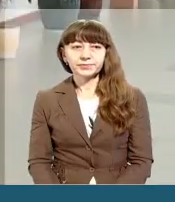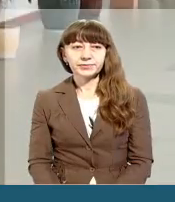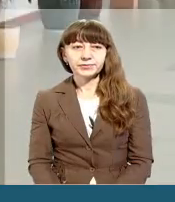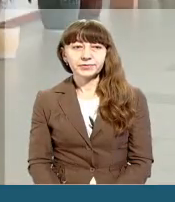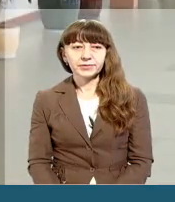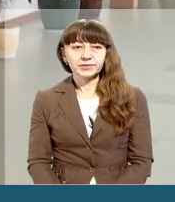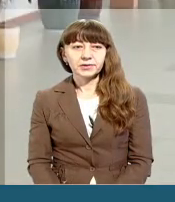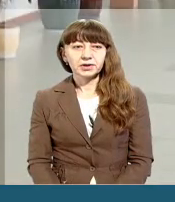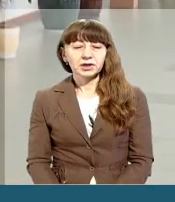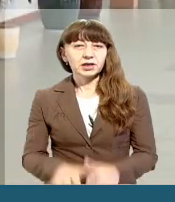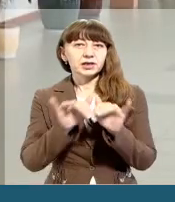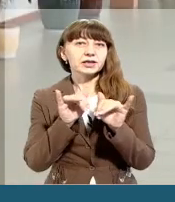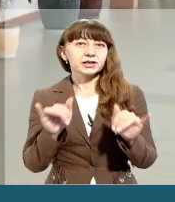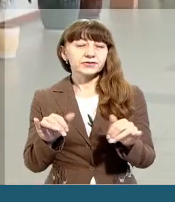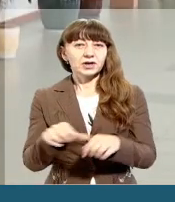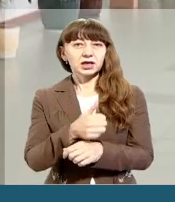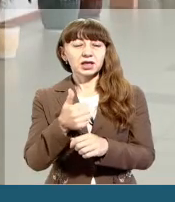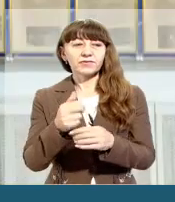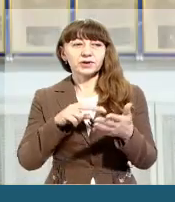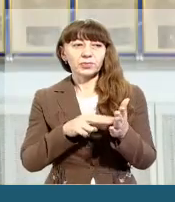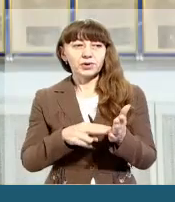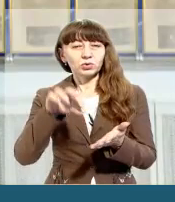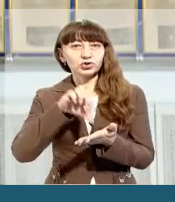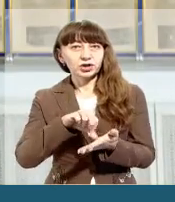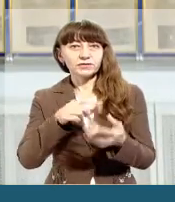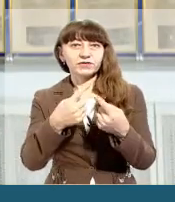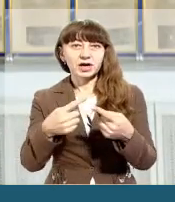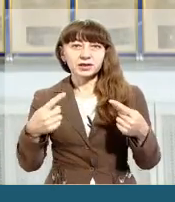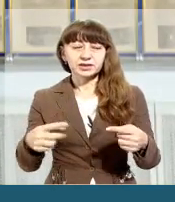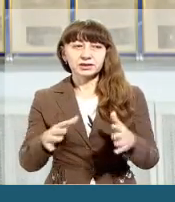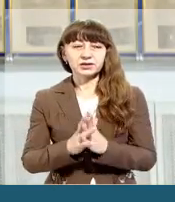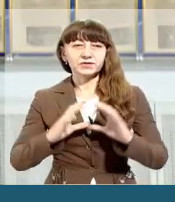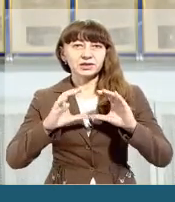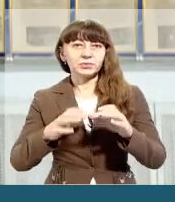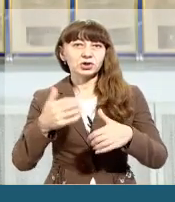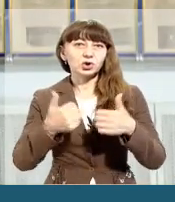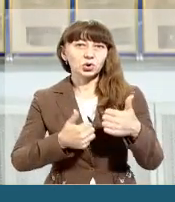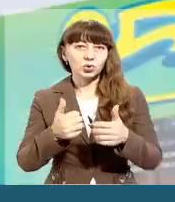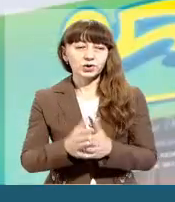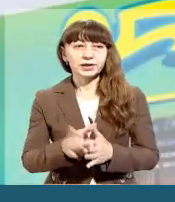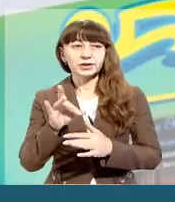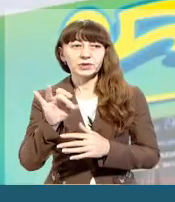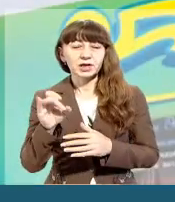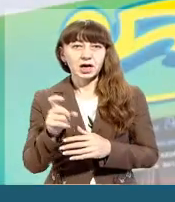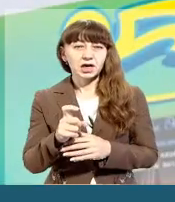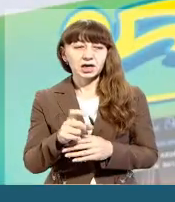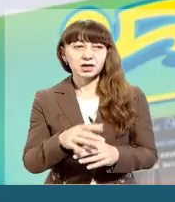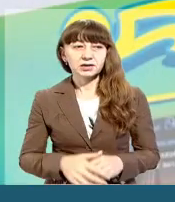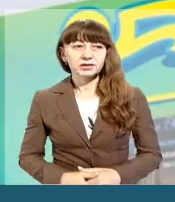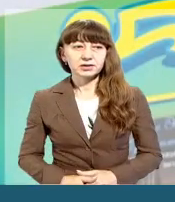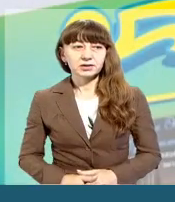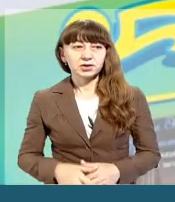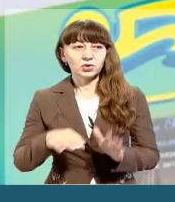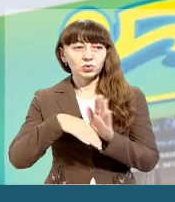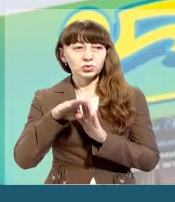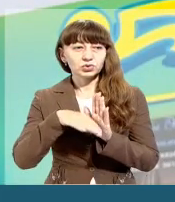Түрлі семинар мен байқауға қатысып, өздерін шыңдап жүреді. Таяуда елімізде мұғалімдерге арналған үздік педагог мәртебесін алуға мүмкіндік беретін байқау